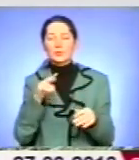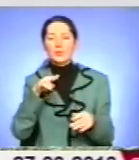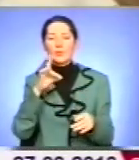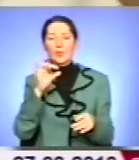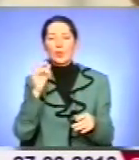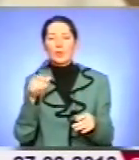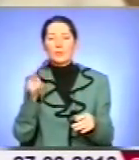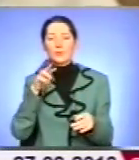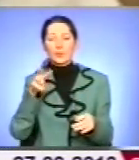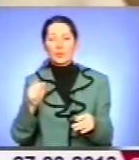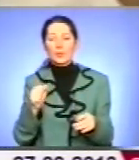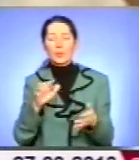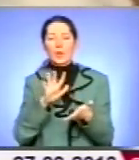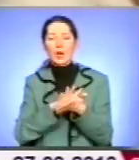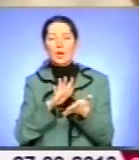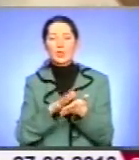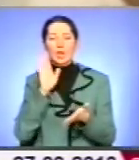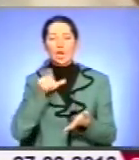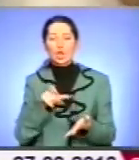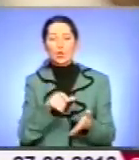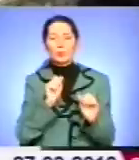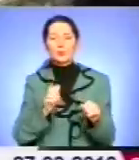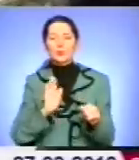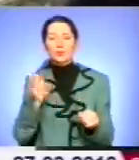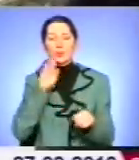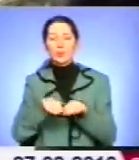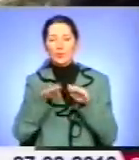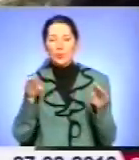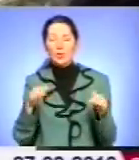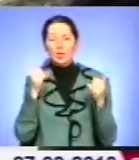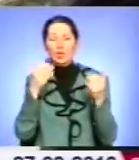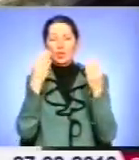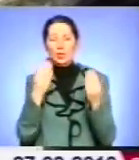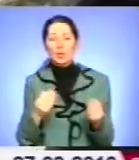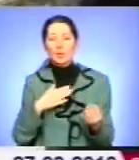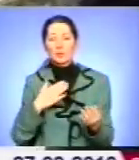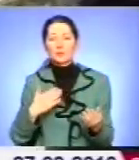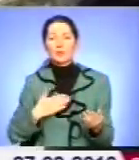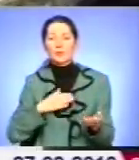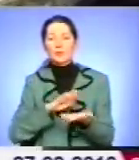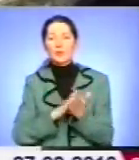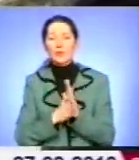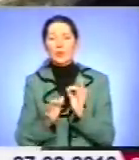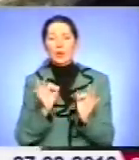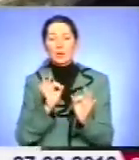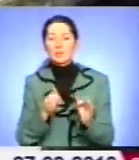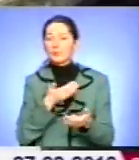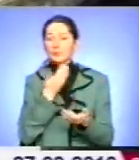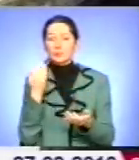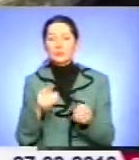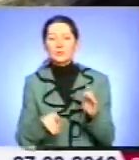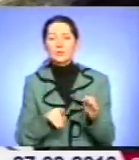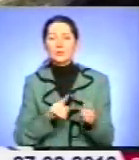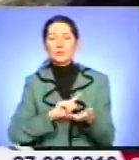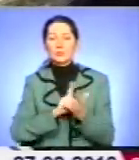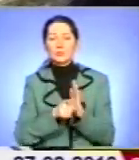захрещення річок можуть траплятися незначні підтоплення. На сьогоднішній день у нас повенева ситуація стабільна і немає різкого коливання рівня води.